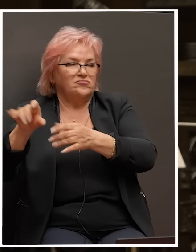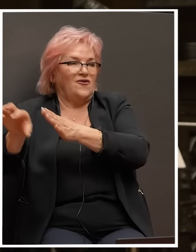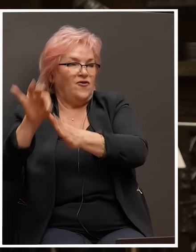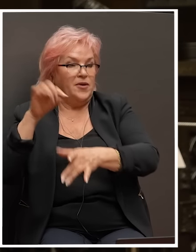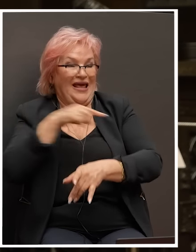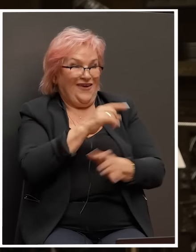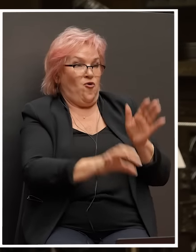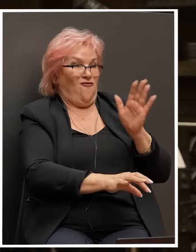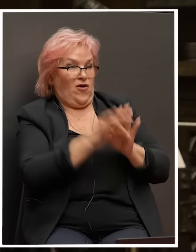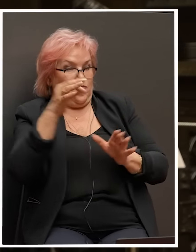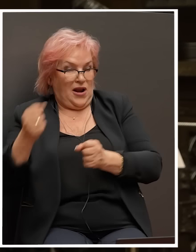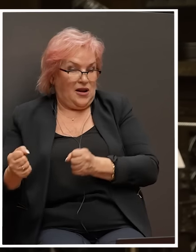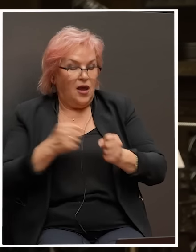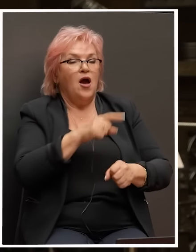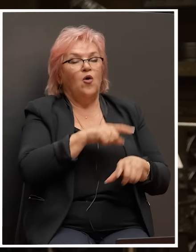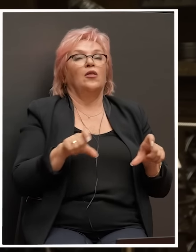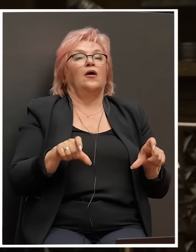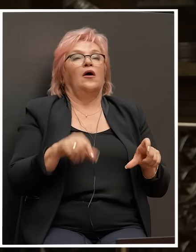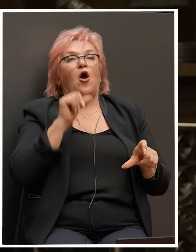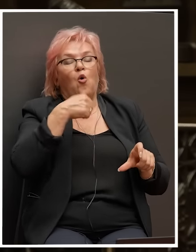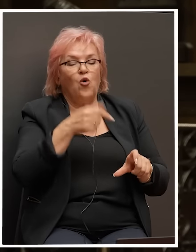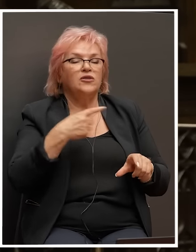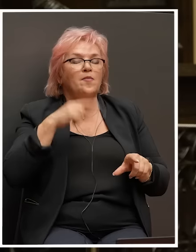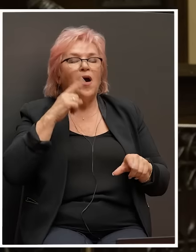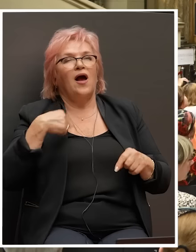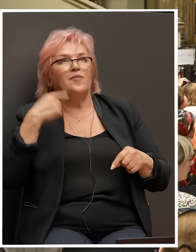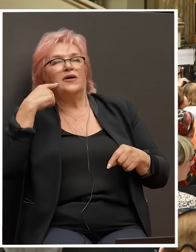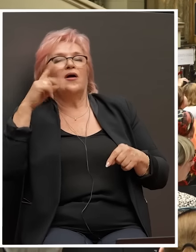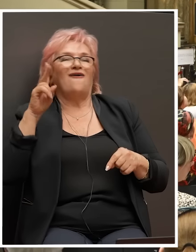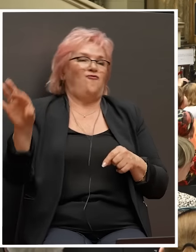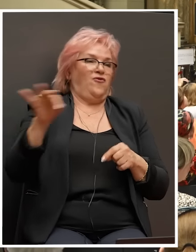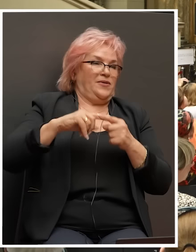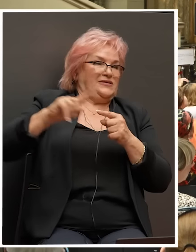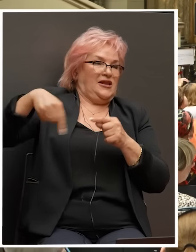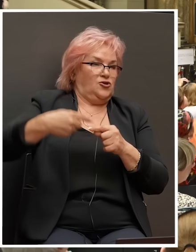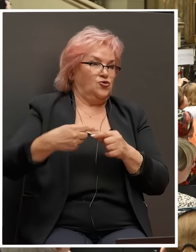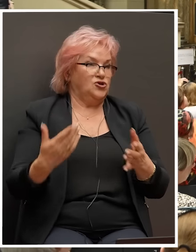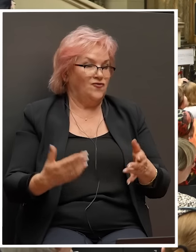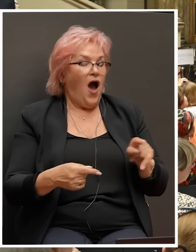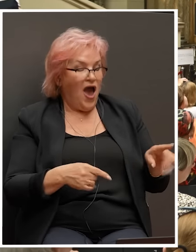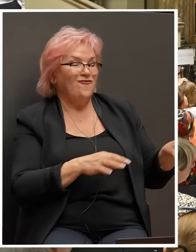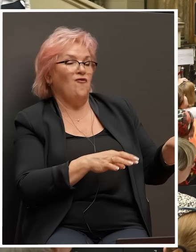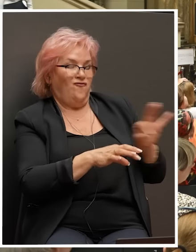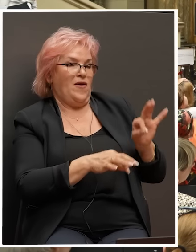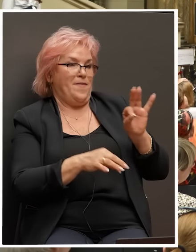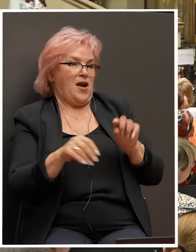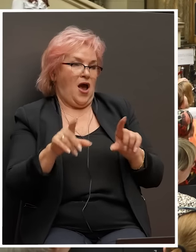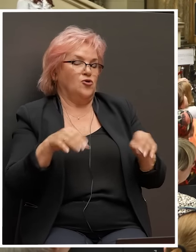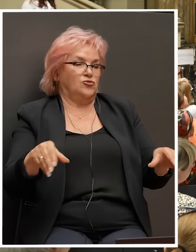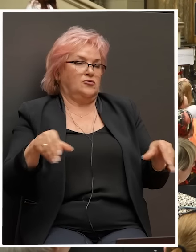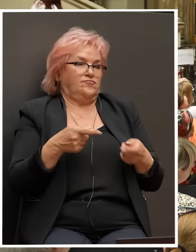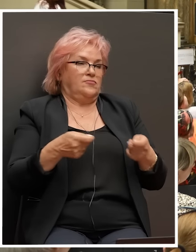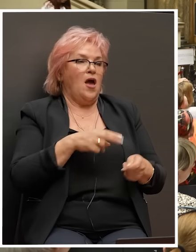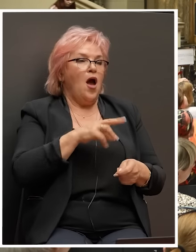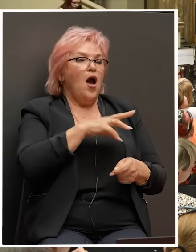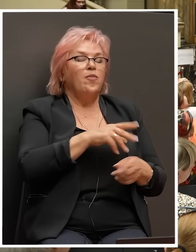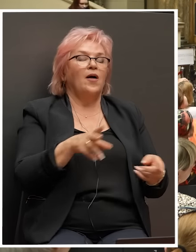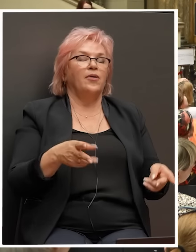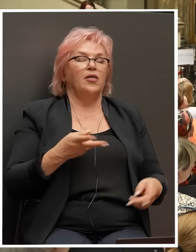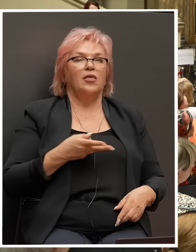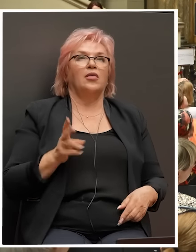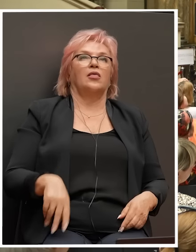Его выбирают, ну, посидит годик, мы пока определимся. Ну, и его выбирают. Папа откидывает